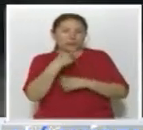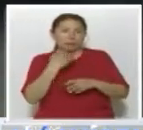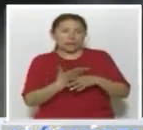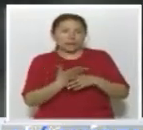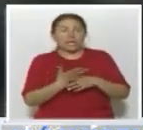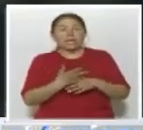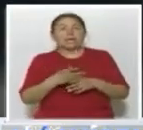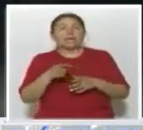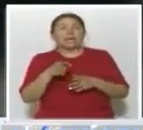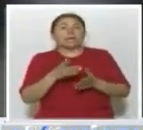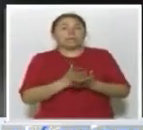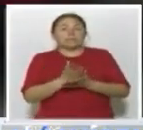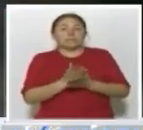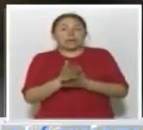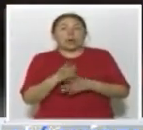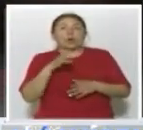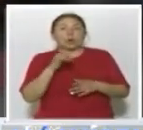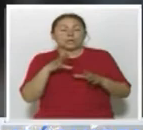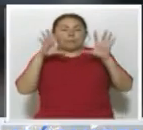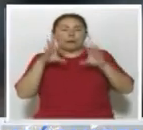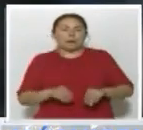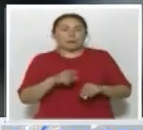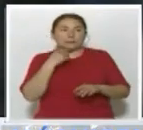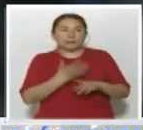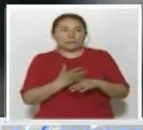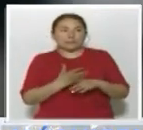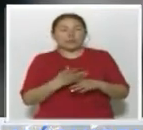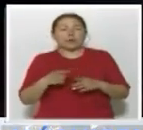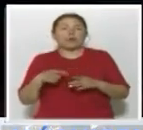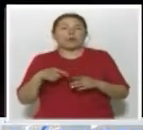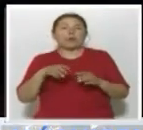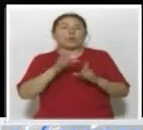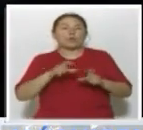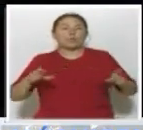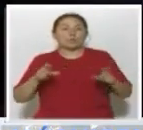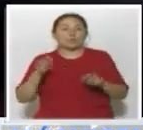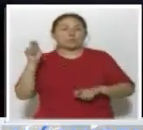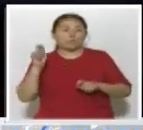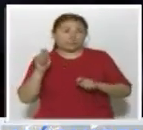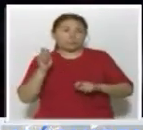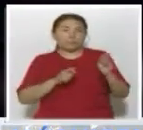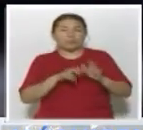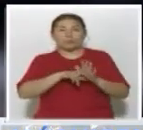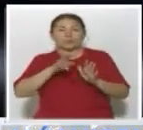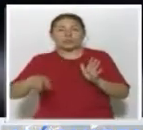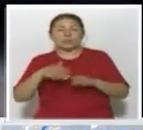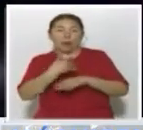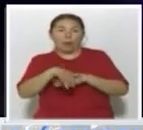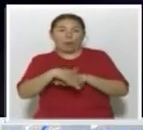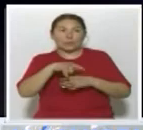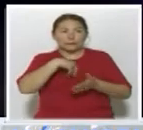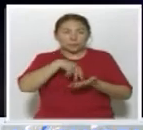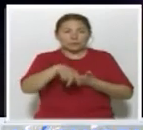ету қызметі аумақты қоршап, әуежайдағы барлық қызметкерлер мен жолаушылар далаға шығарылды. Алайда сөмкеден қауіпті ештеңе